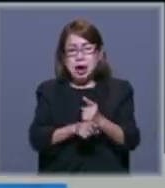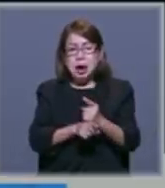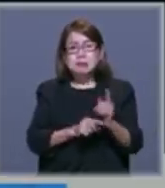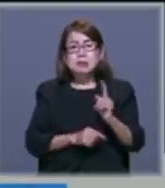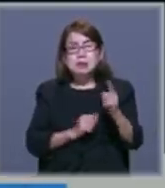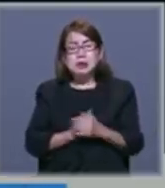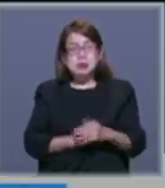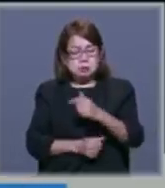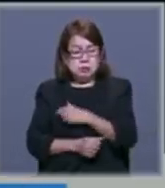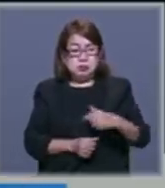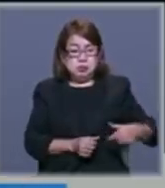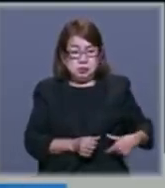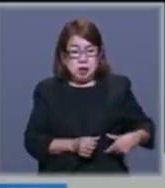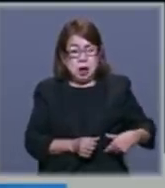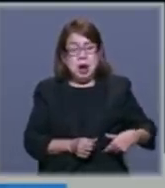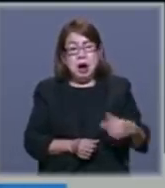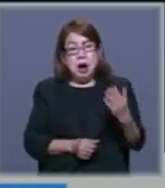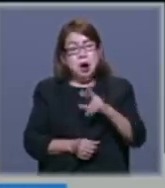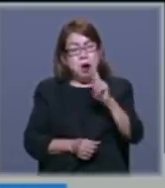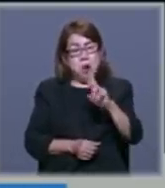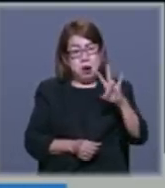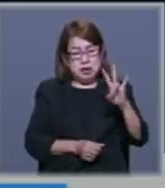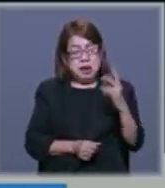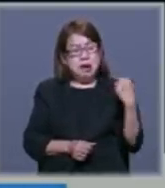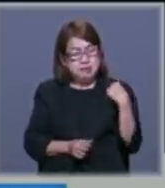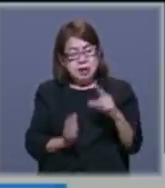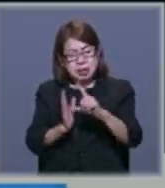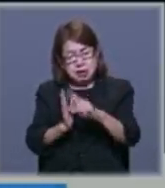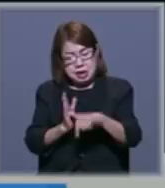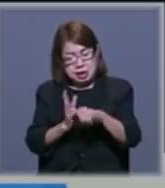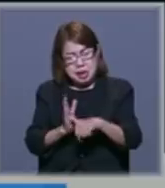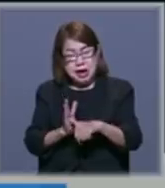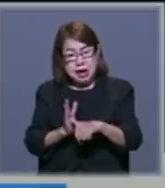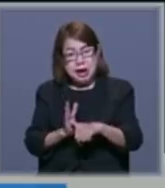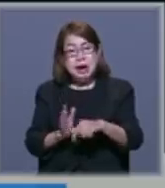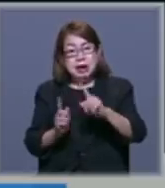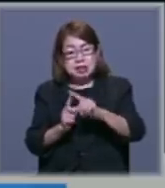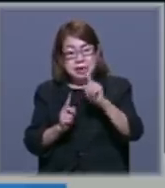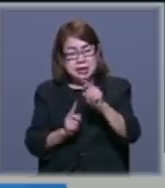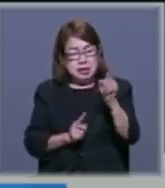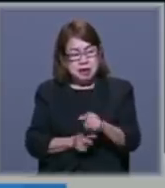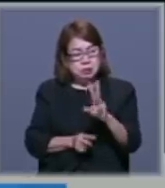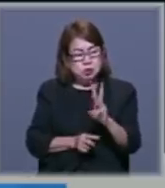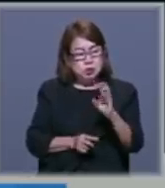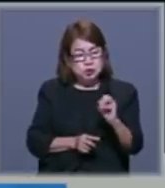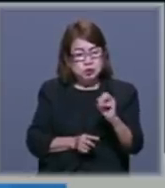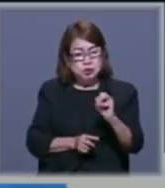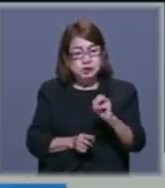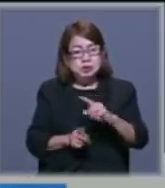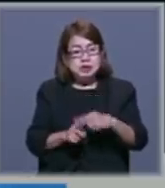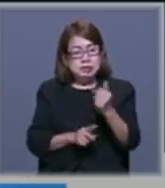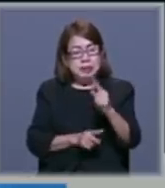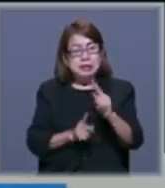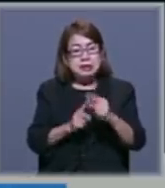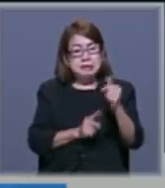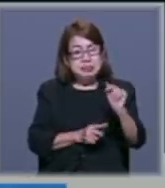าเจ้าอยู่หัวซึ่งมีพระราชาเลขาที่1ทับ60ลงวันที่14พฤศจิกายน